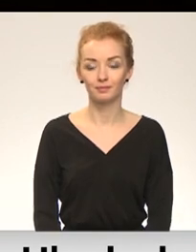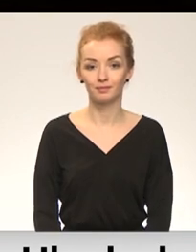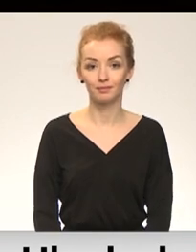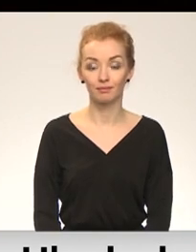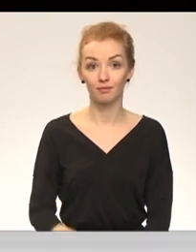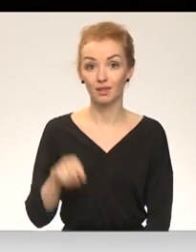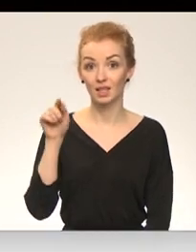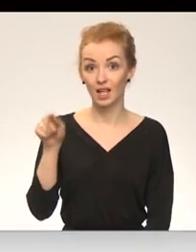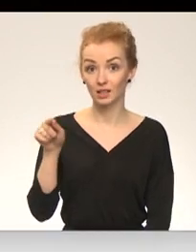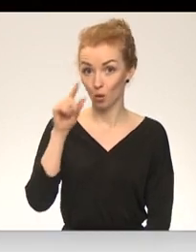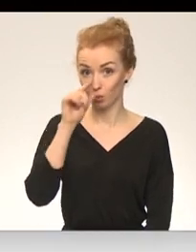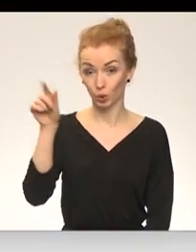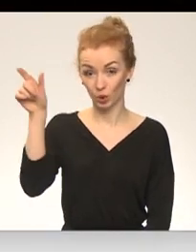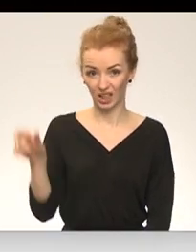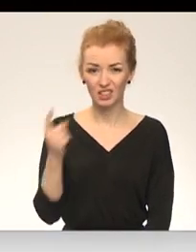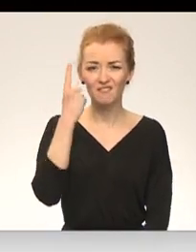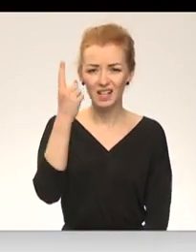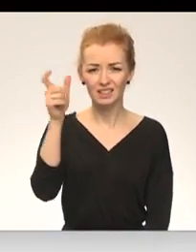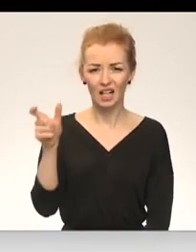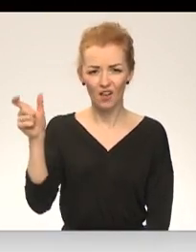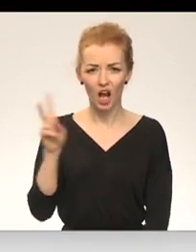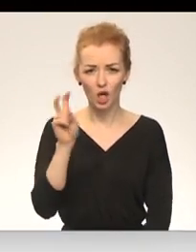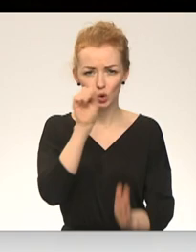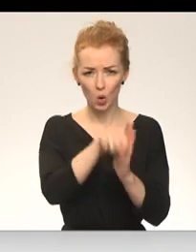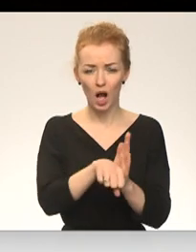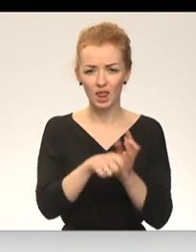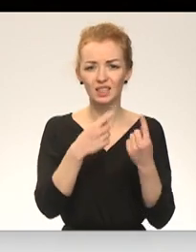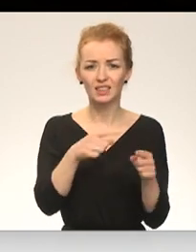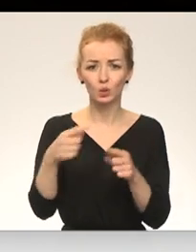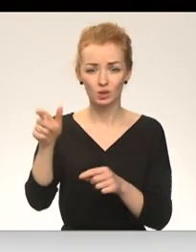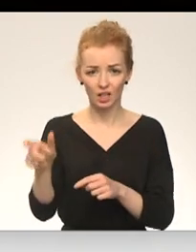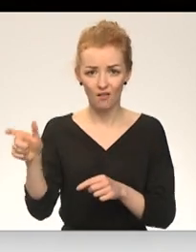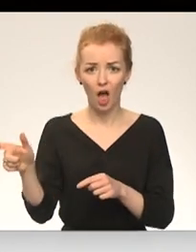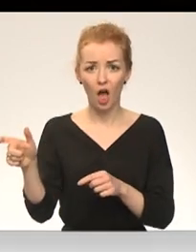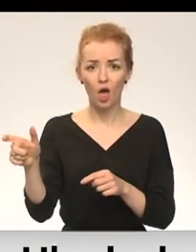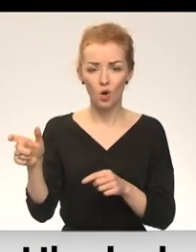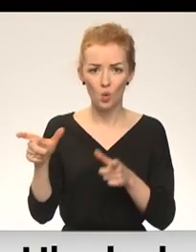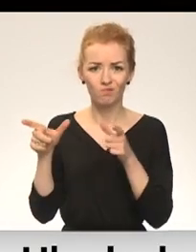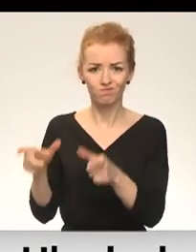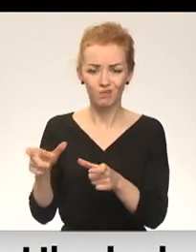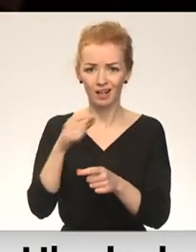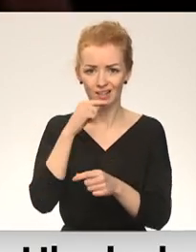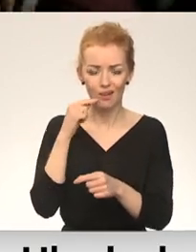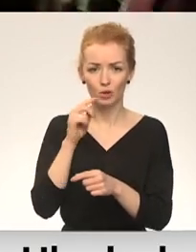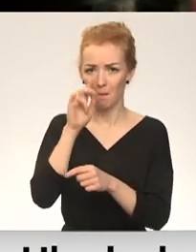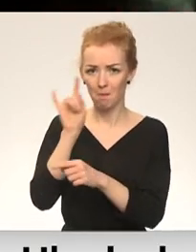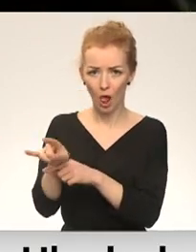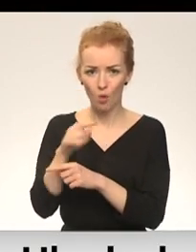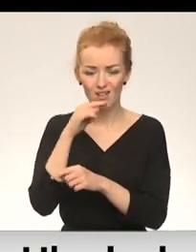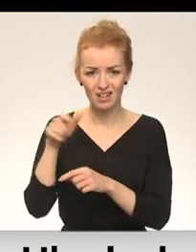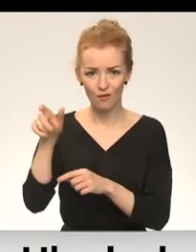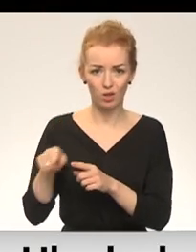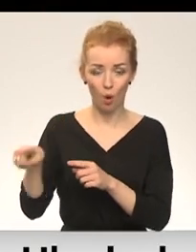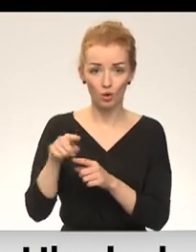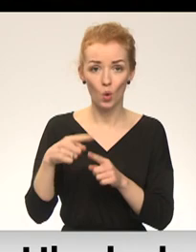Tas ir Putins, tas ir viens cilvēks, kas nogalina tik daudz citu cilvēku un kontrolē krievus un malo viņiem. Esmu pārliecināta,